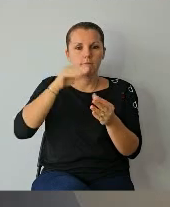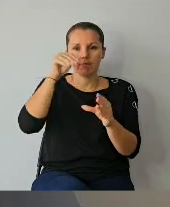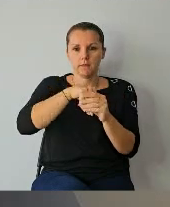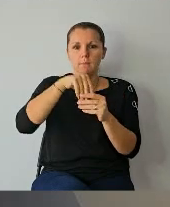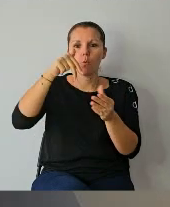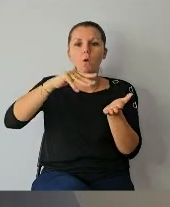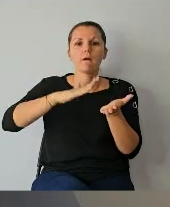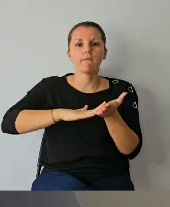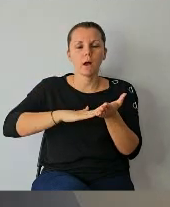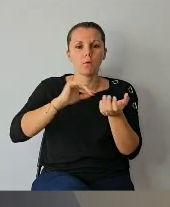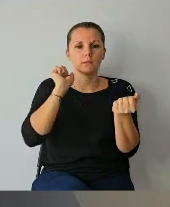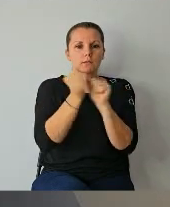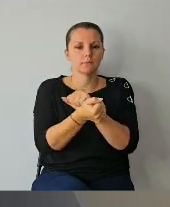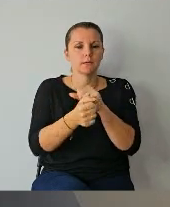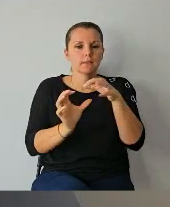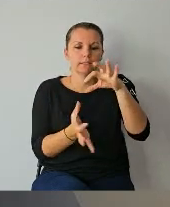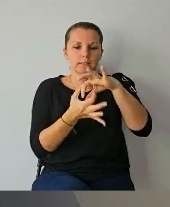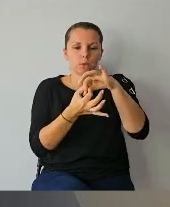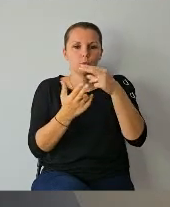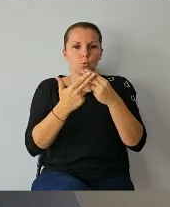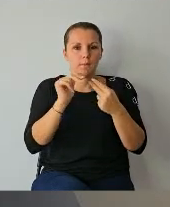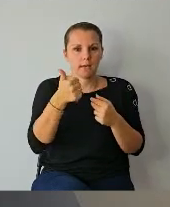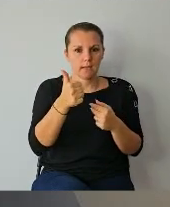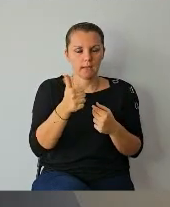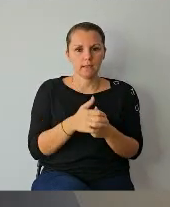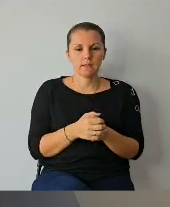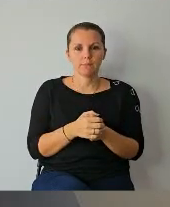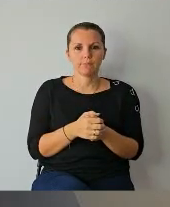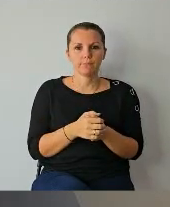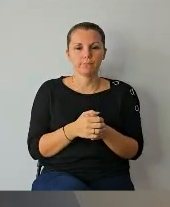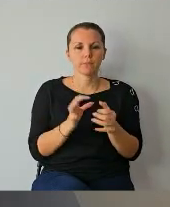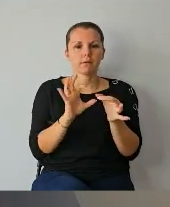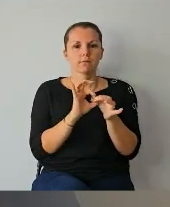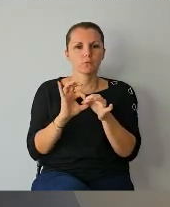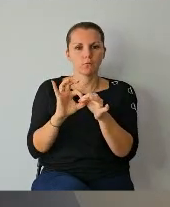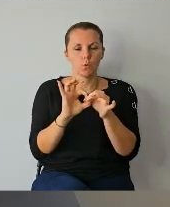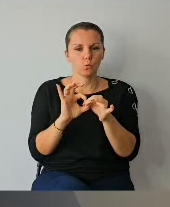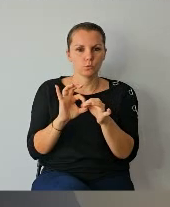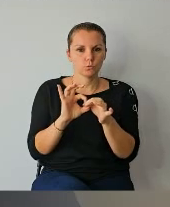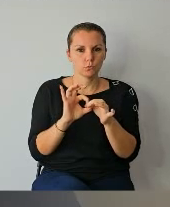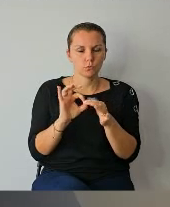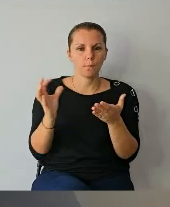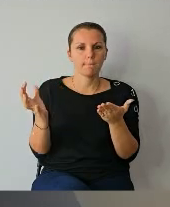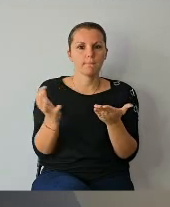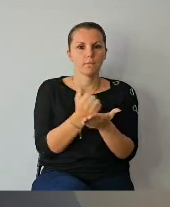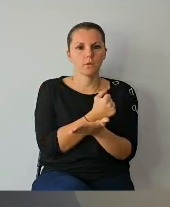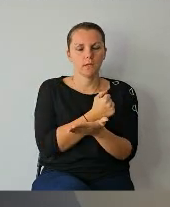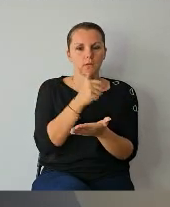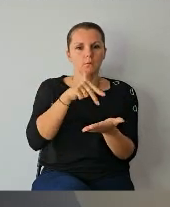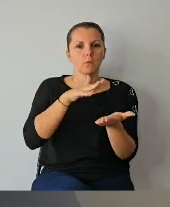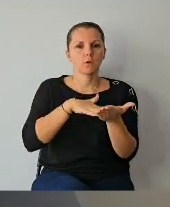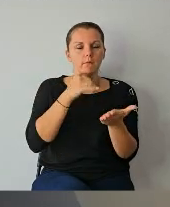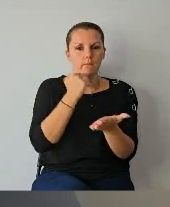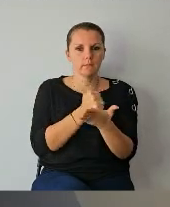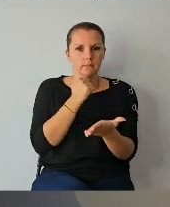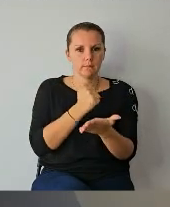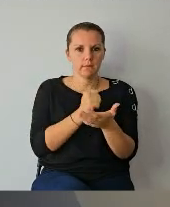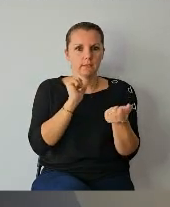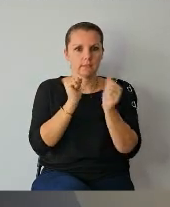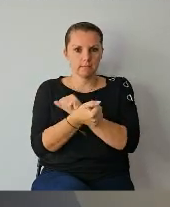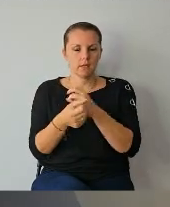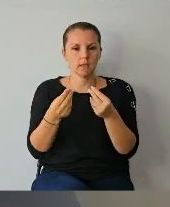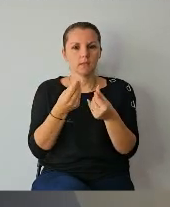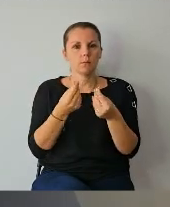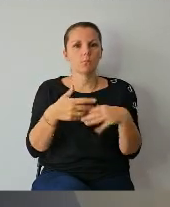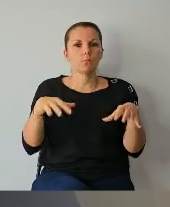tej dokonuje się zmiany załącznika nr 1 w związku z podjętą uchwałą w sprawie zmian w